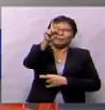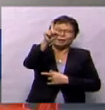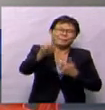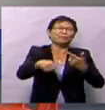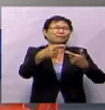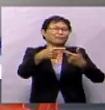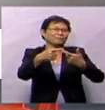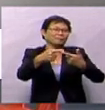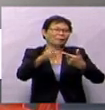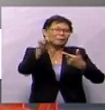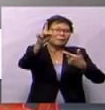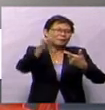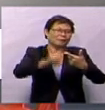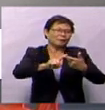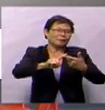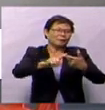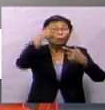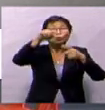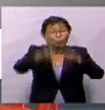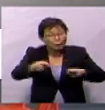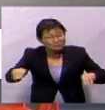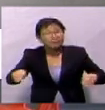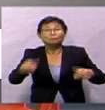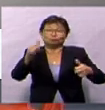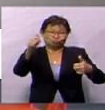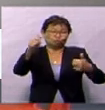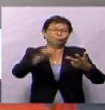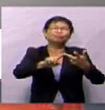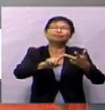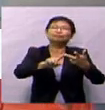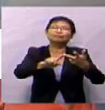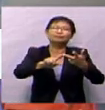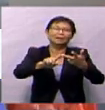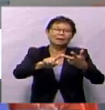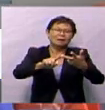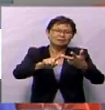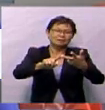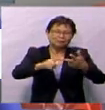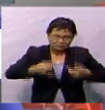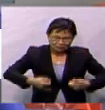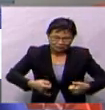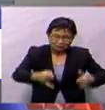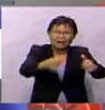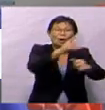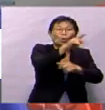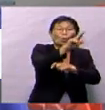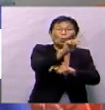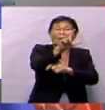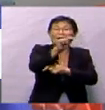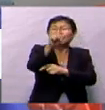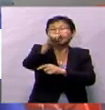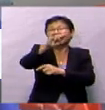dengan apa pelajar untuk pelajar pun dengan jalan daripada Kuala Linggi ke Teluk